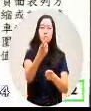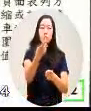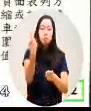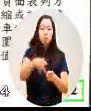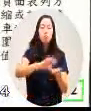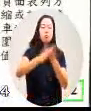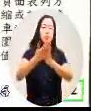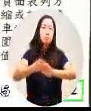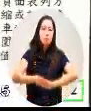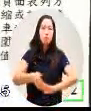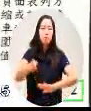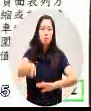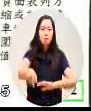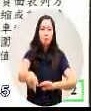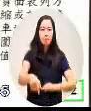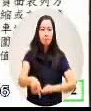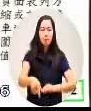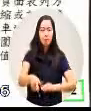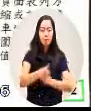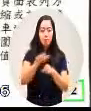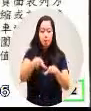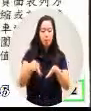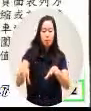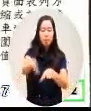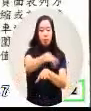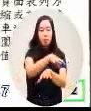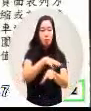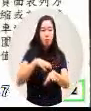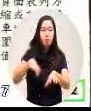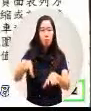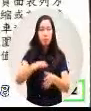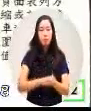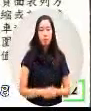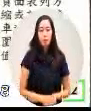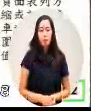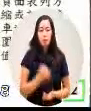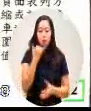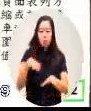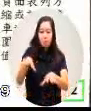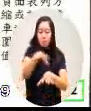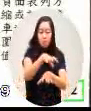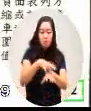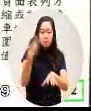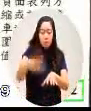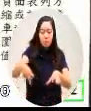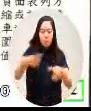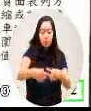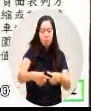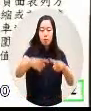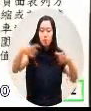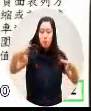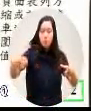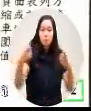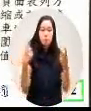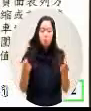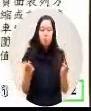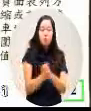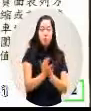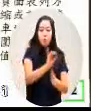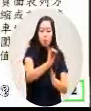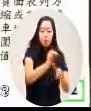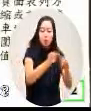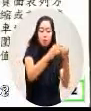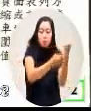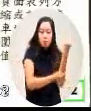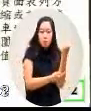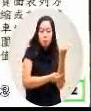把这个啊空间啦吼，就来啊扩大啊，问他1000公尺至半